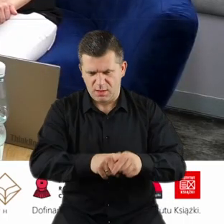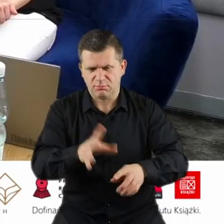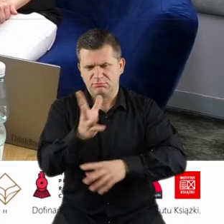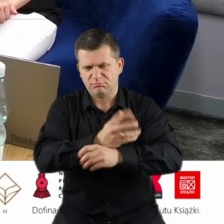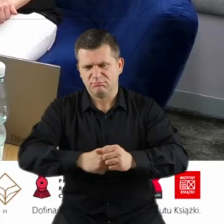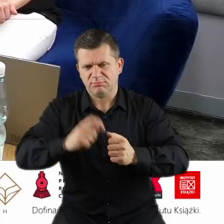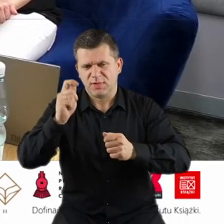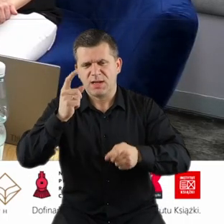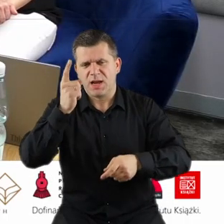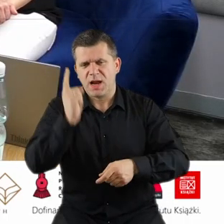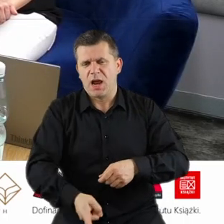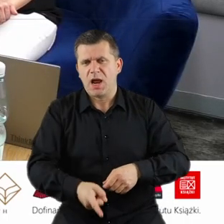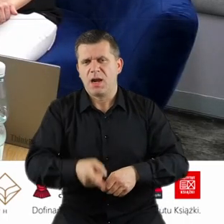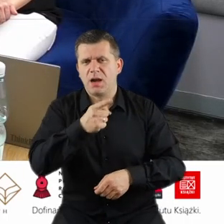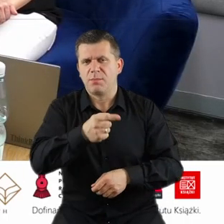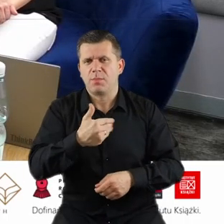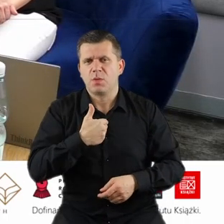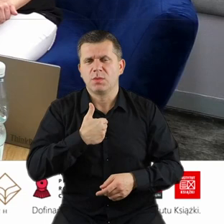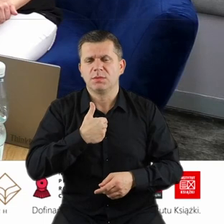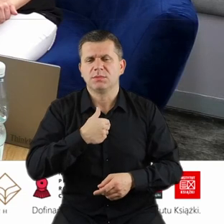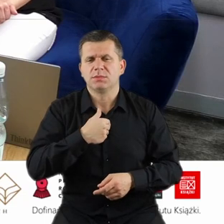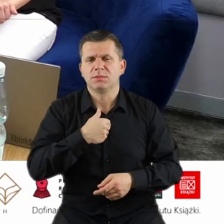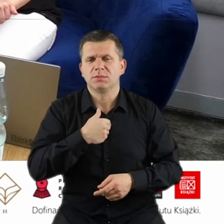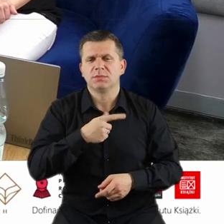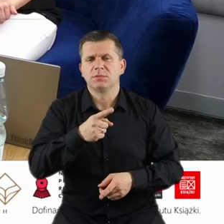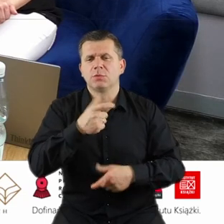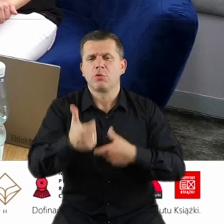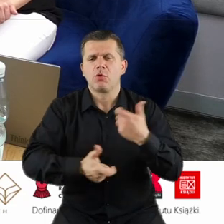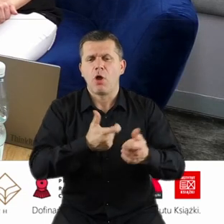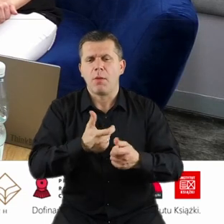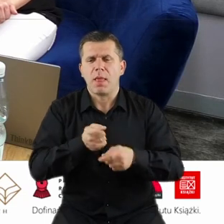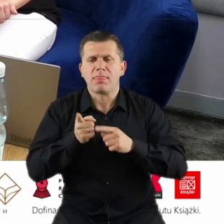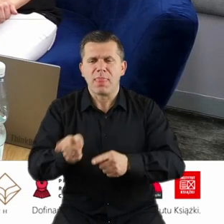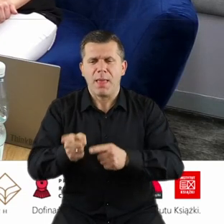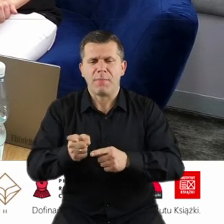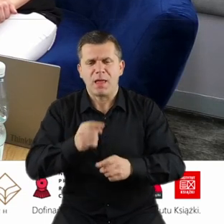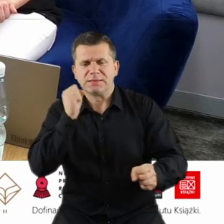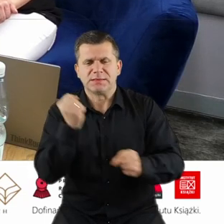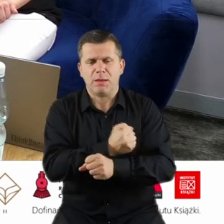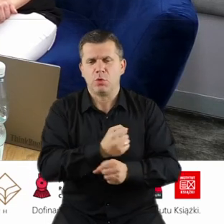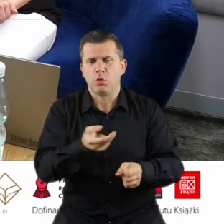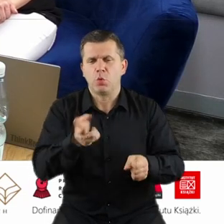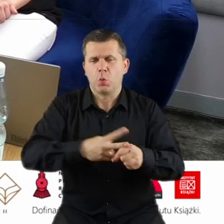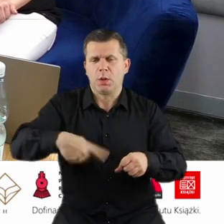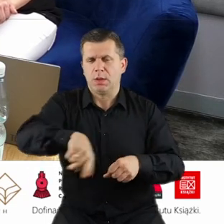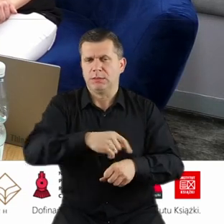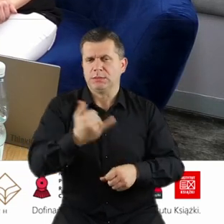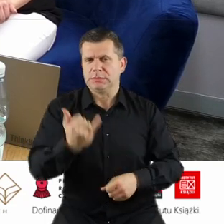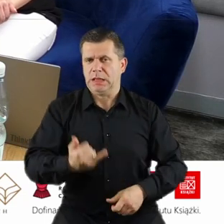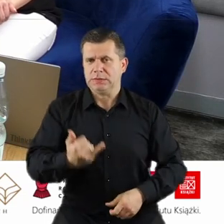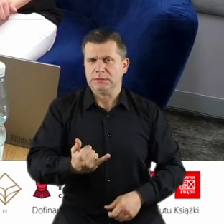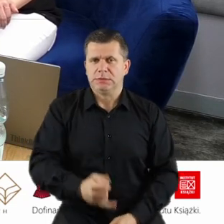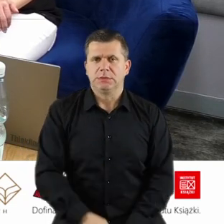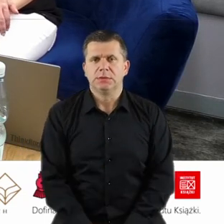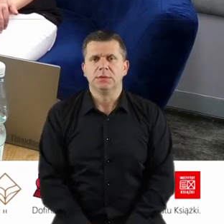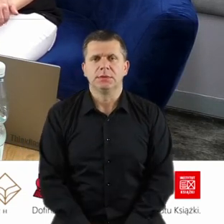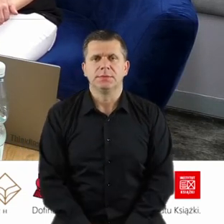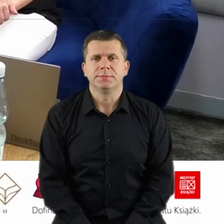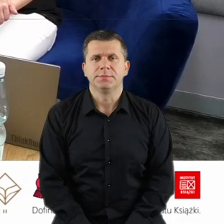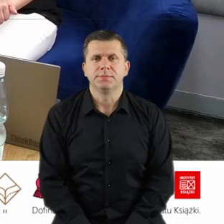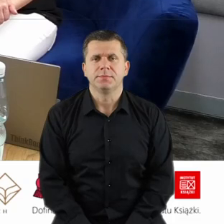On został skazany, ale ten jego wyrok został skazany za nakłanianie do zabójstwa jednego z dzieci.